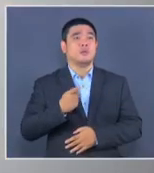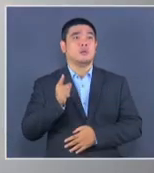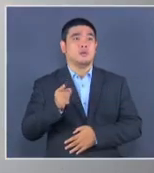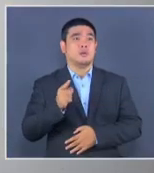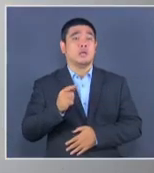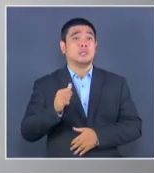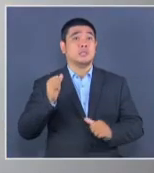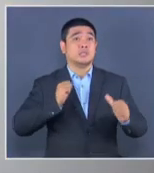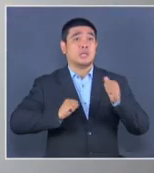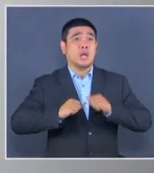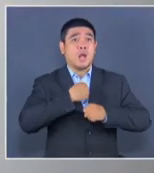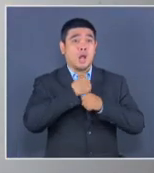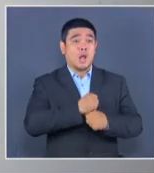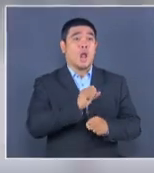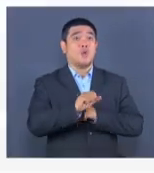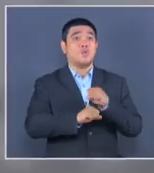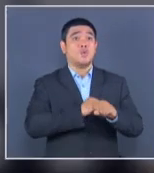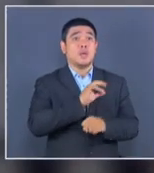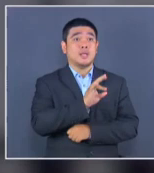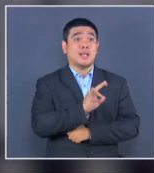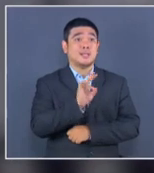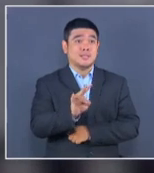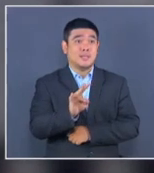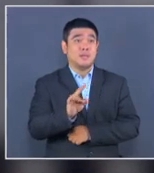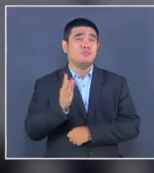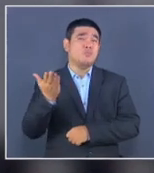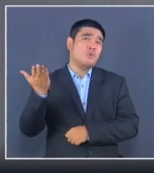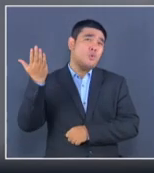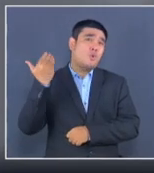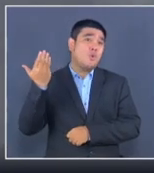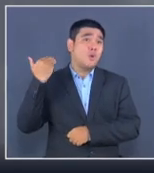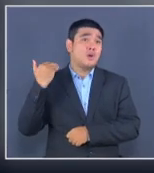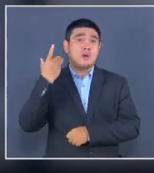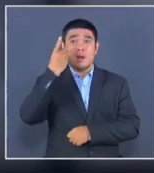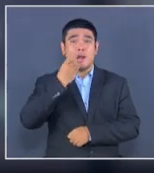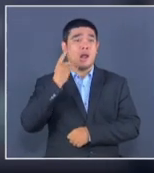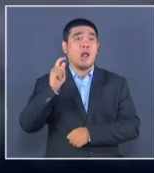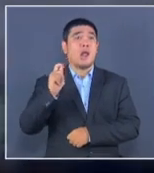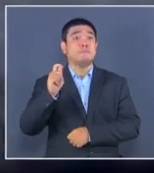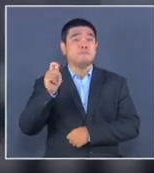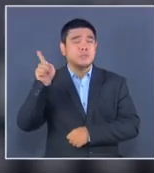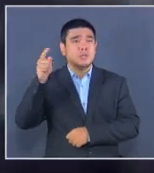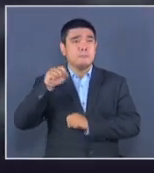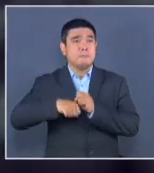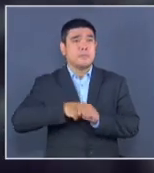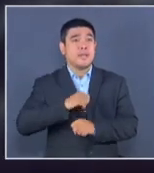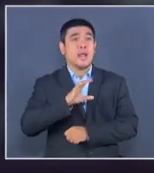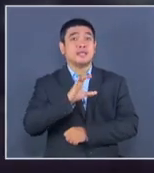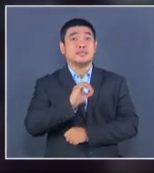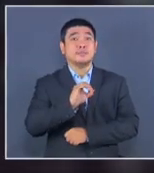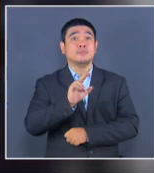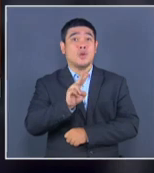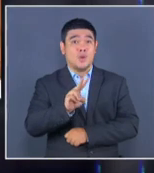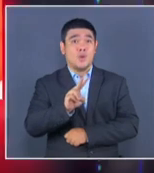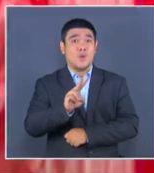ลนักแสดงอาวุโสวัย77ปียังคงจําภาพครั้งเล่นละครกับซุปตาอ้ําพัชราภาเมื่อปี